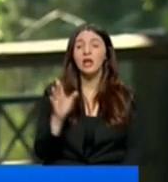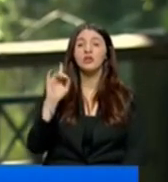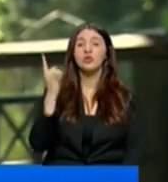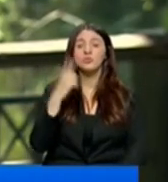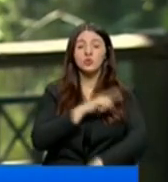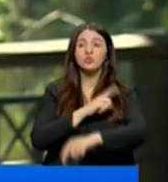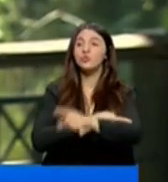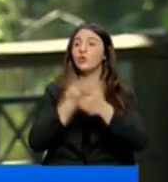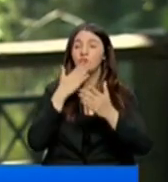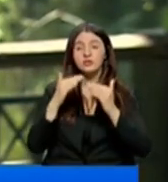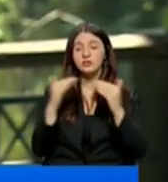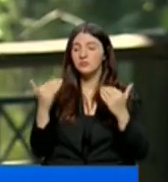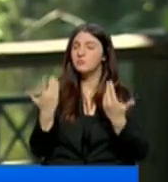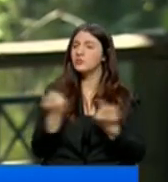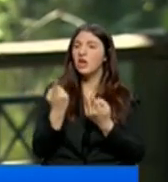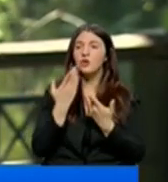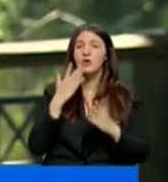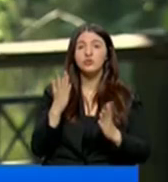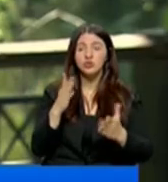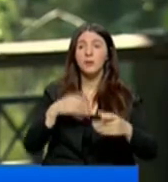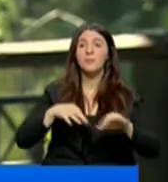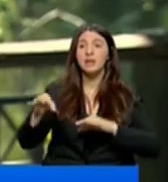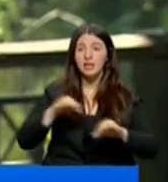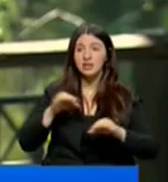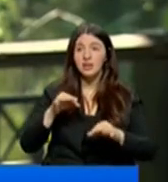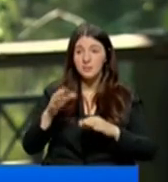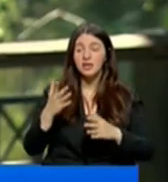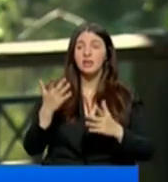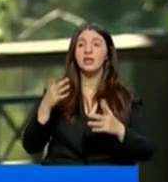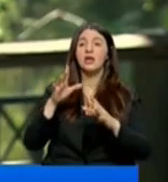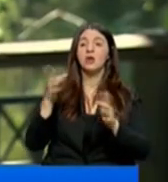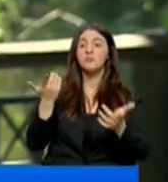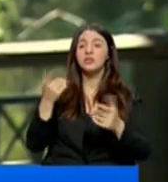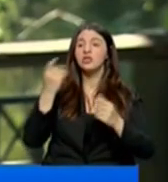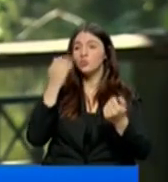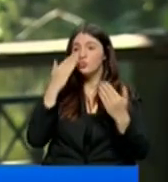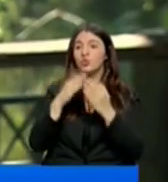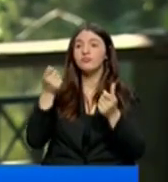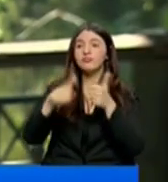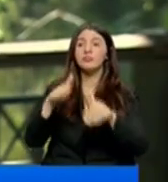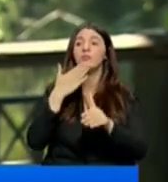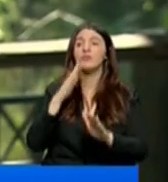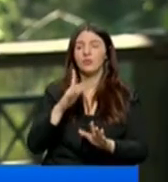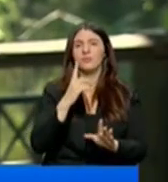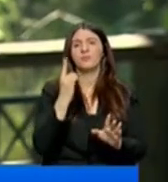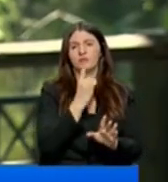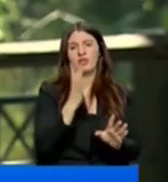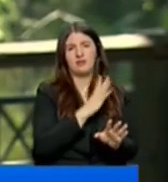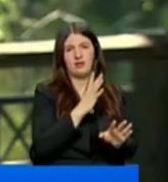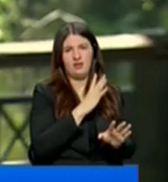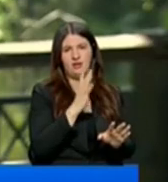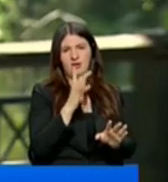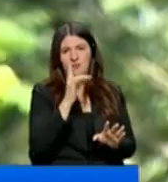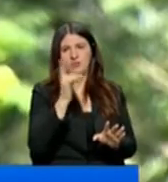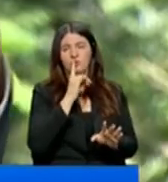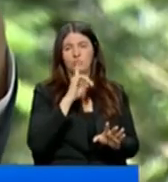Yönetme güçleri yok, kapasiteleri yok. Çünkü planlamayı, çünkü devlete liyakati yok ettiler. Bir şey daha. Şimdi